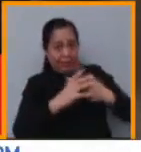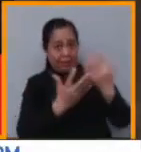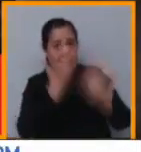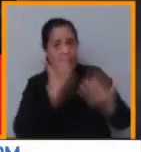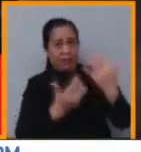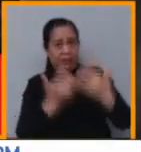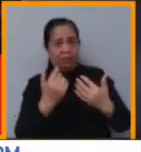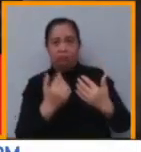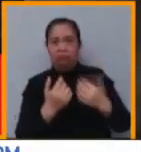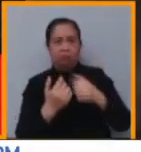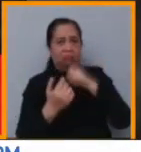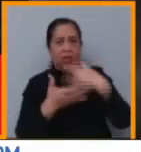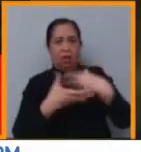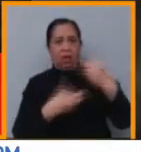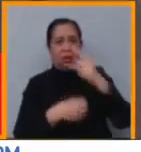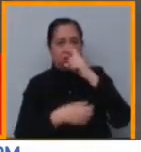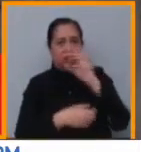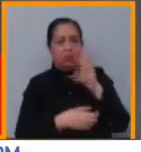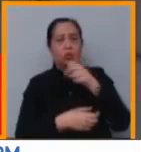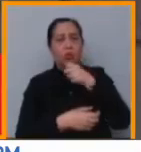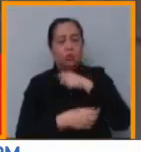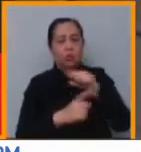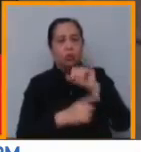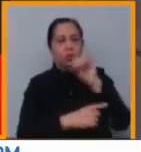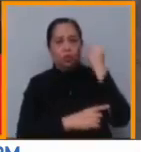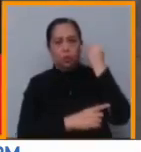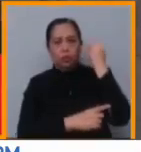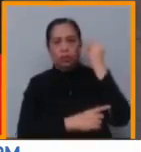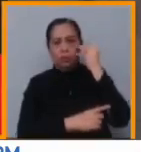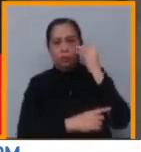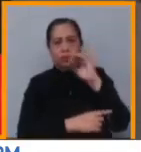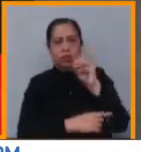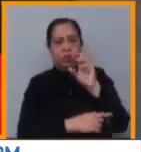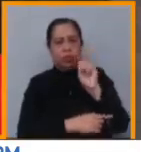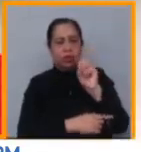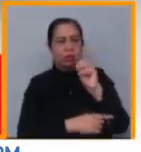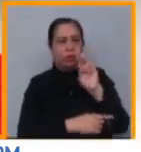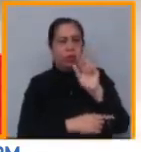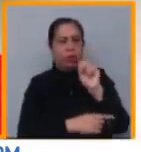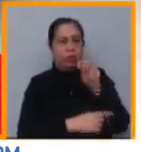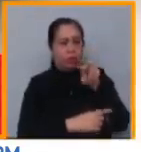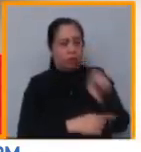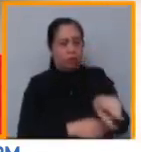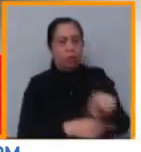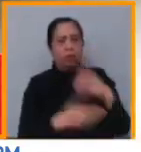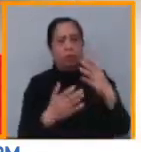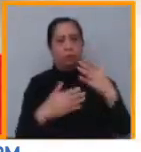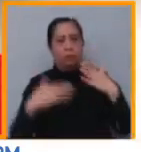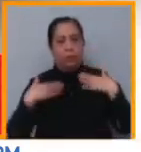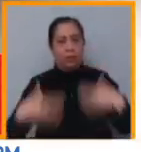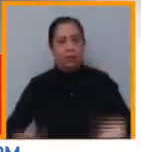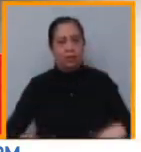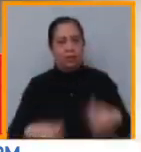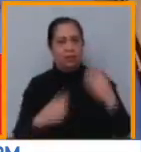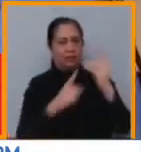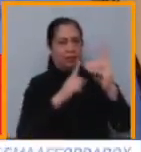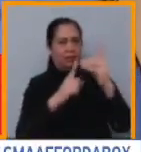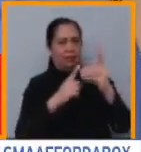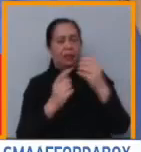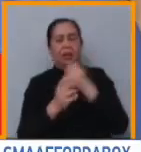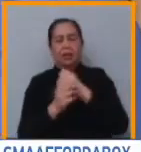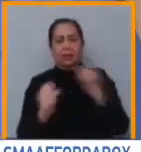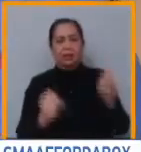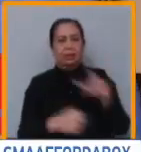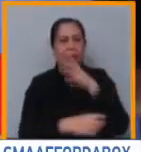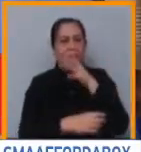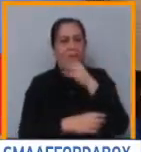ang 6 na taong gulang na si Jorens Moreto. Natagpuan ang kanyang bangkay malapit sa pintuan. Nakaligtas naman ang kanyang nanay at tatlong kapatid.